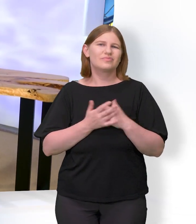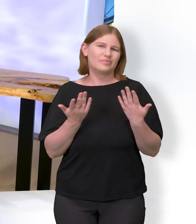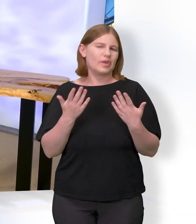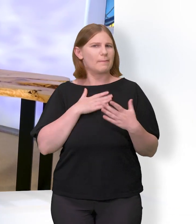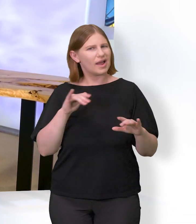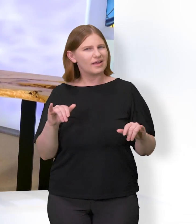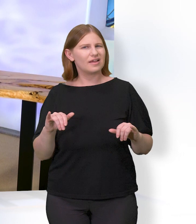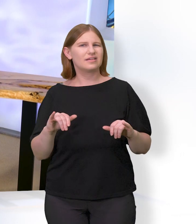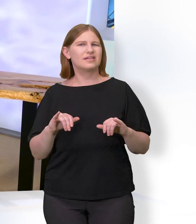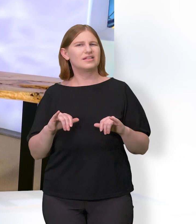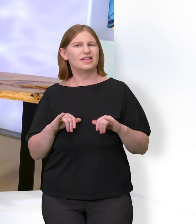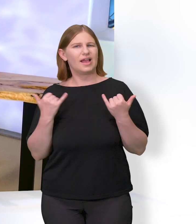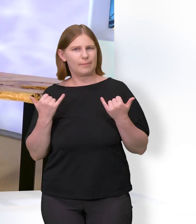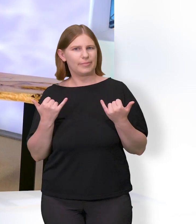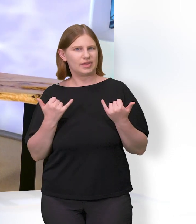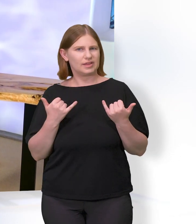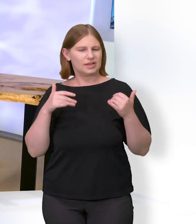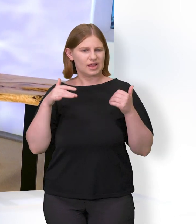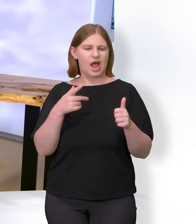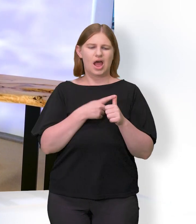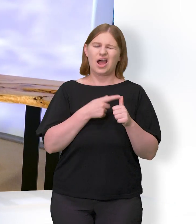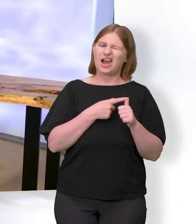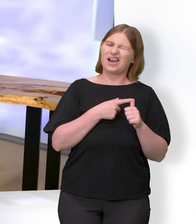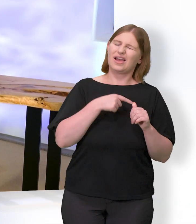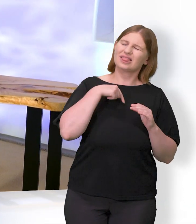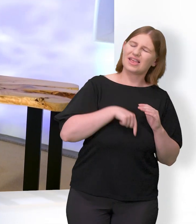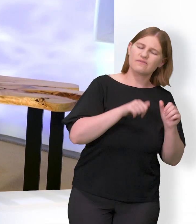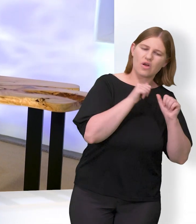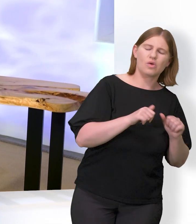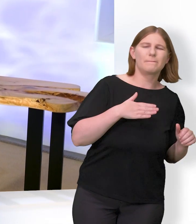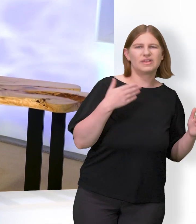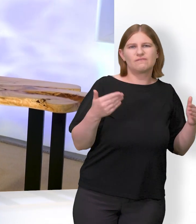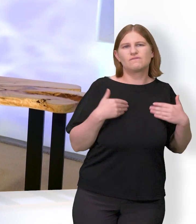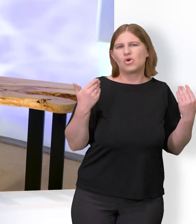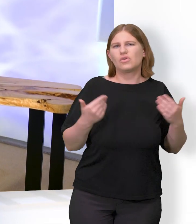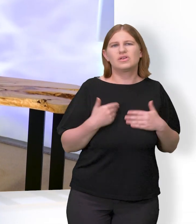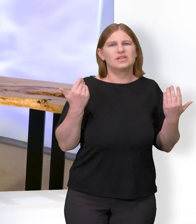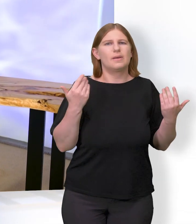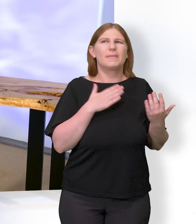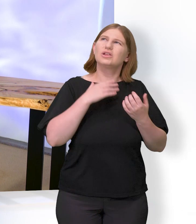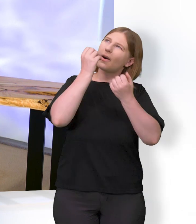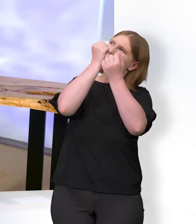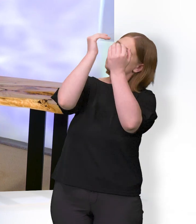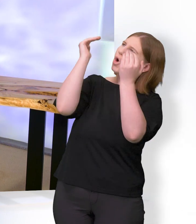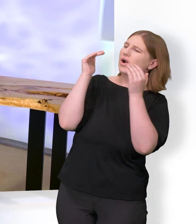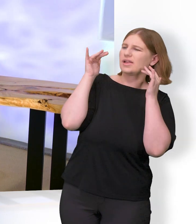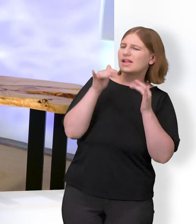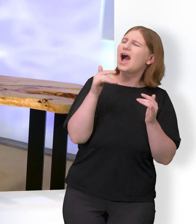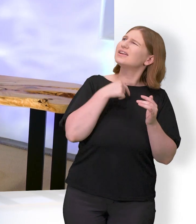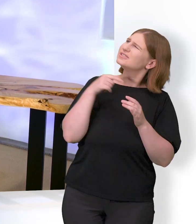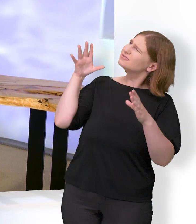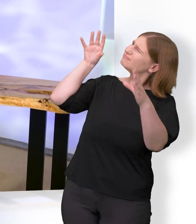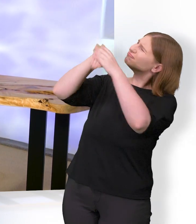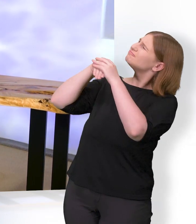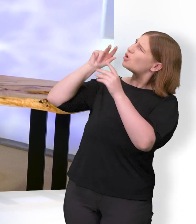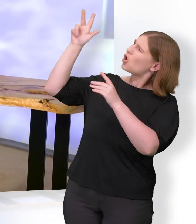In meinem Leben ist also einmal das tiefe Glück in mir, meine Freude, meine Geborgenheit, mein Sein in Gott,